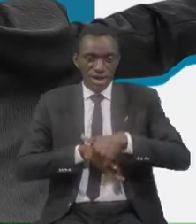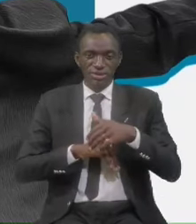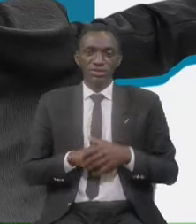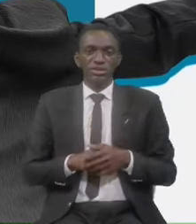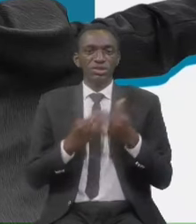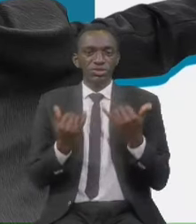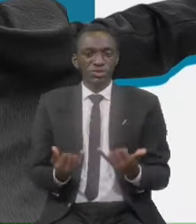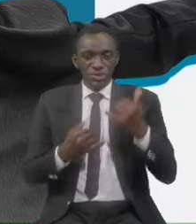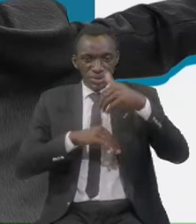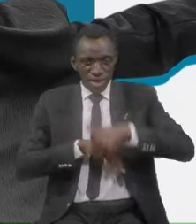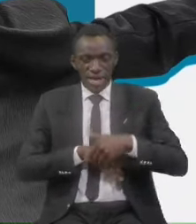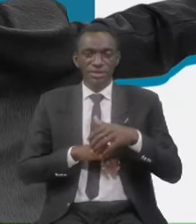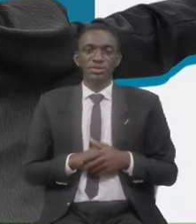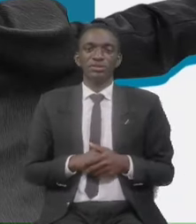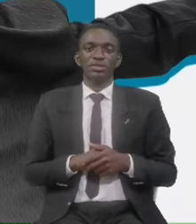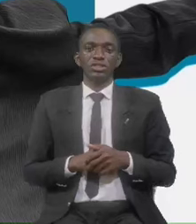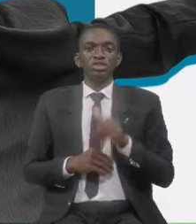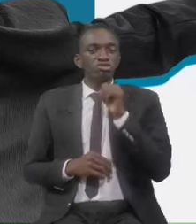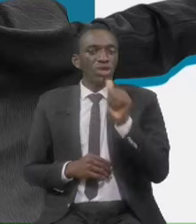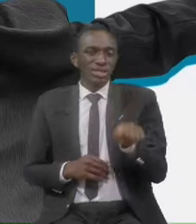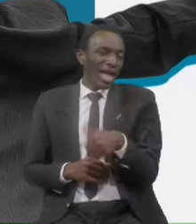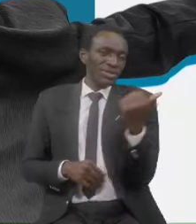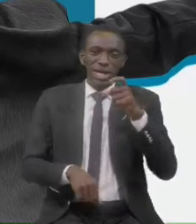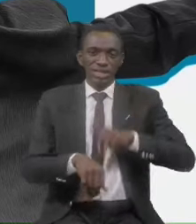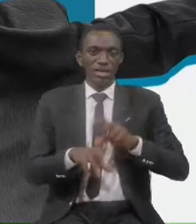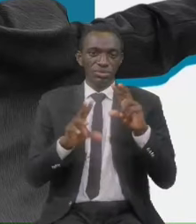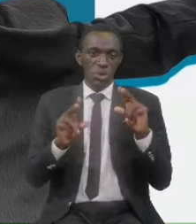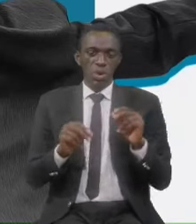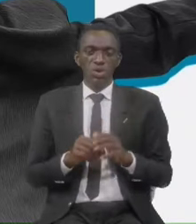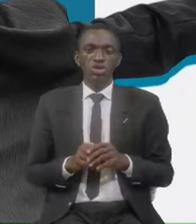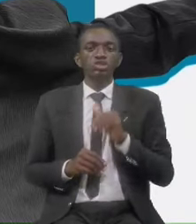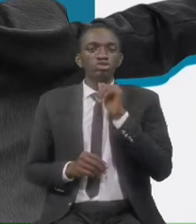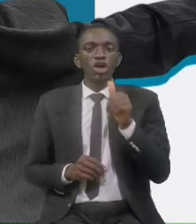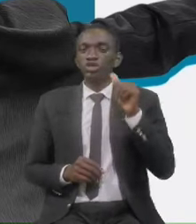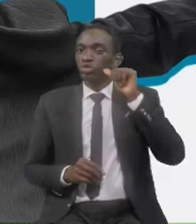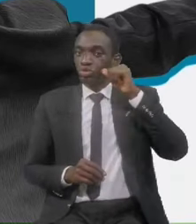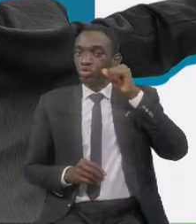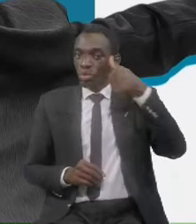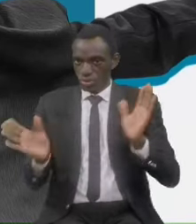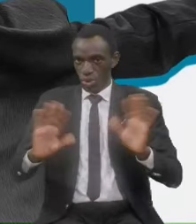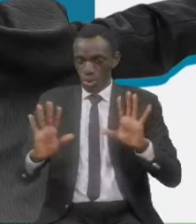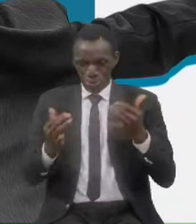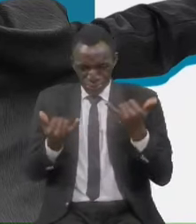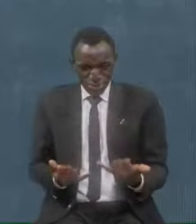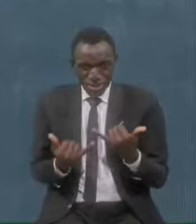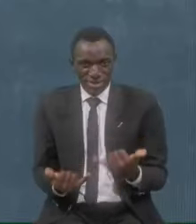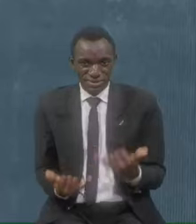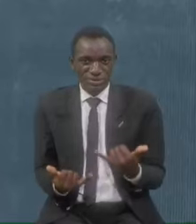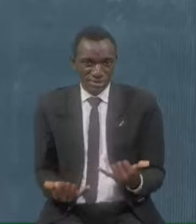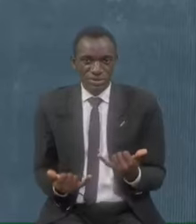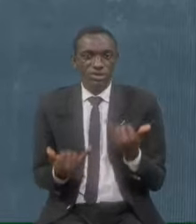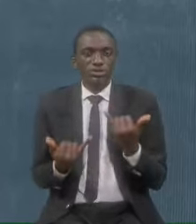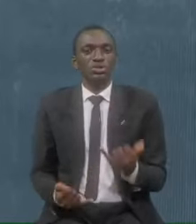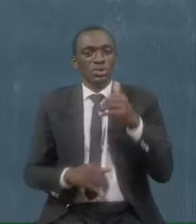soir, not another night, pas une autre soirée, not tomorrow, pas demain, tonight, ce soir, tonight, ce soir,